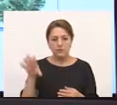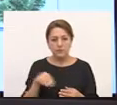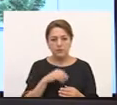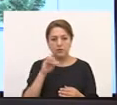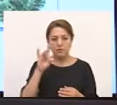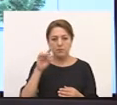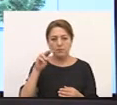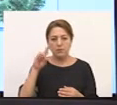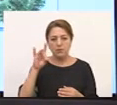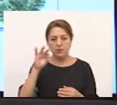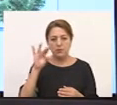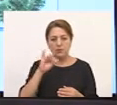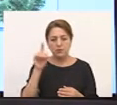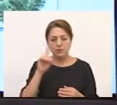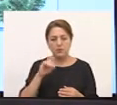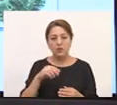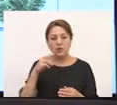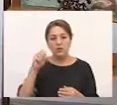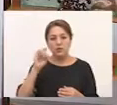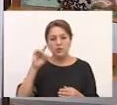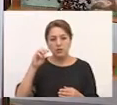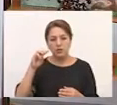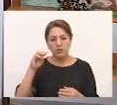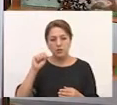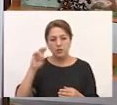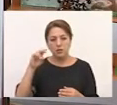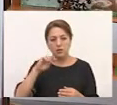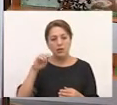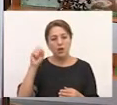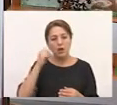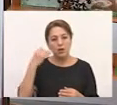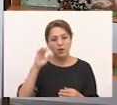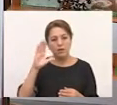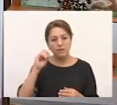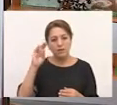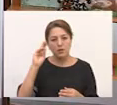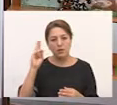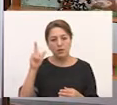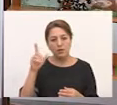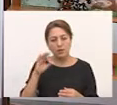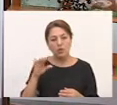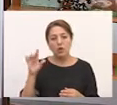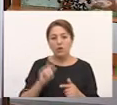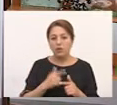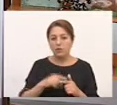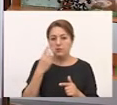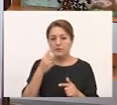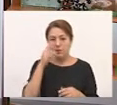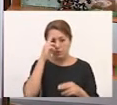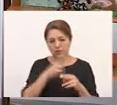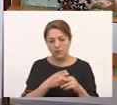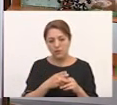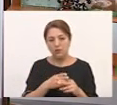произведениях молодой герой, Д'Артаньян, Айвенго или сразу два брата, Остап и Андрей, попадают в